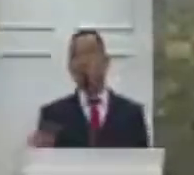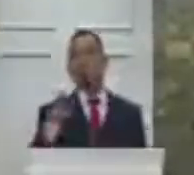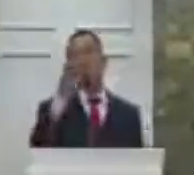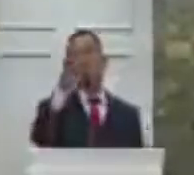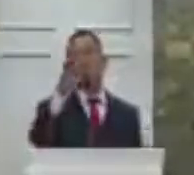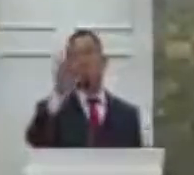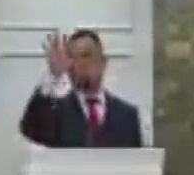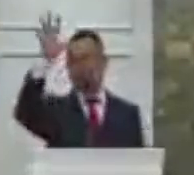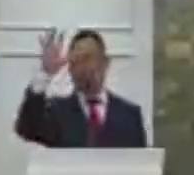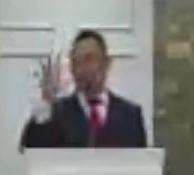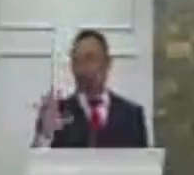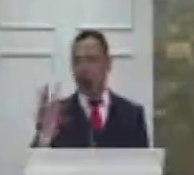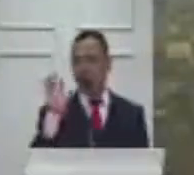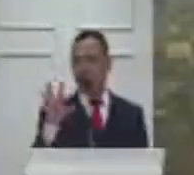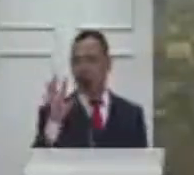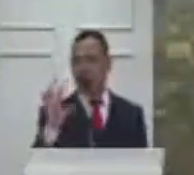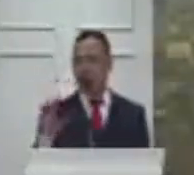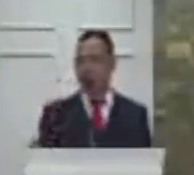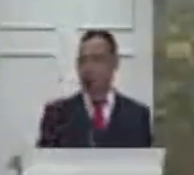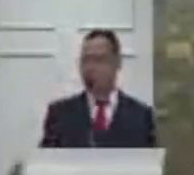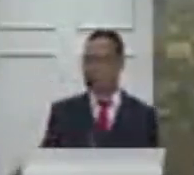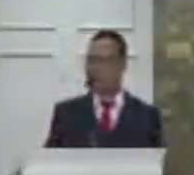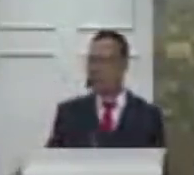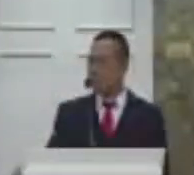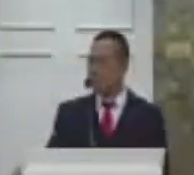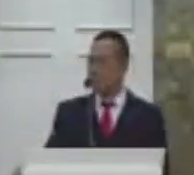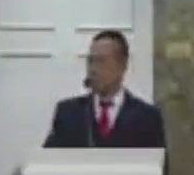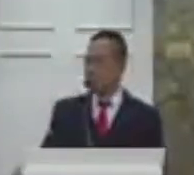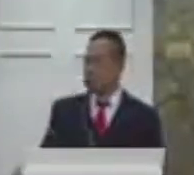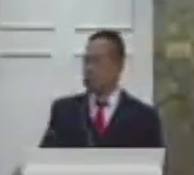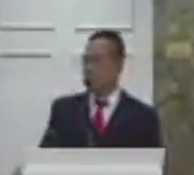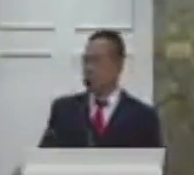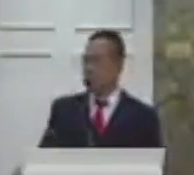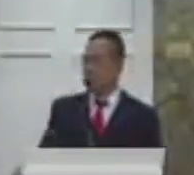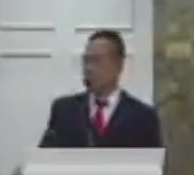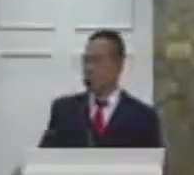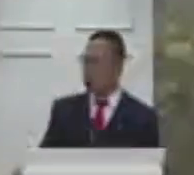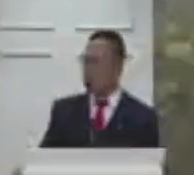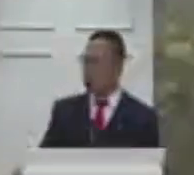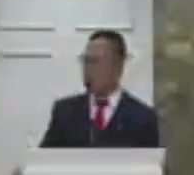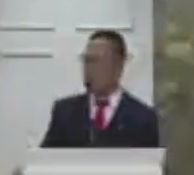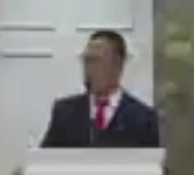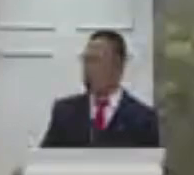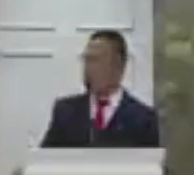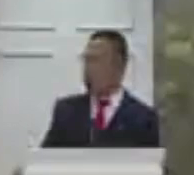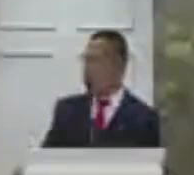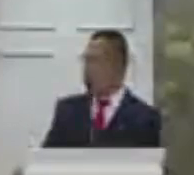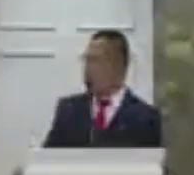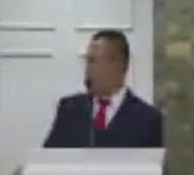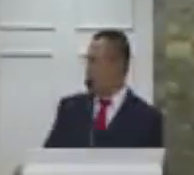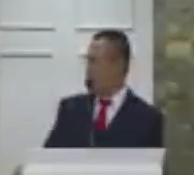kung may malaking screen yan, para lang silang nandun talaga sa actual. Okay? Alright. So, yan ang mga gagawa natin, mga